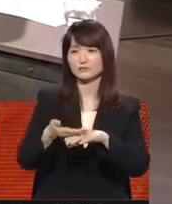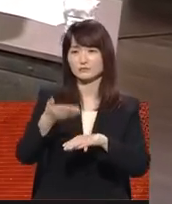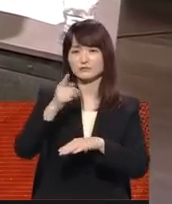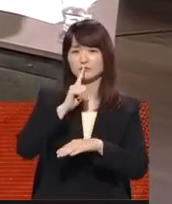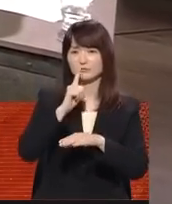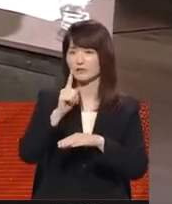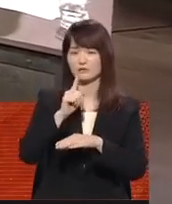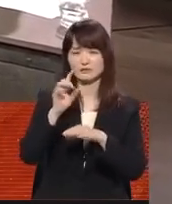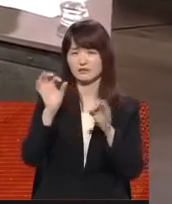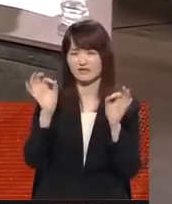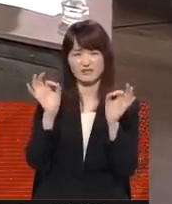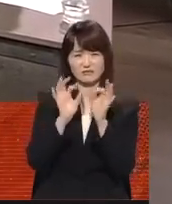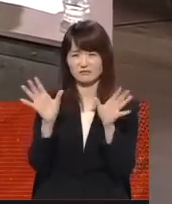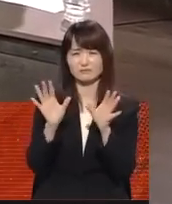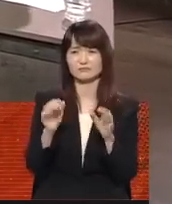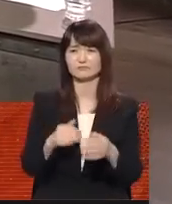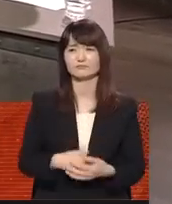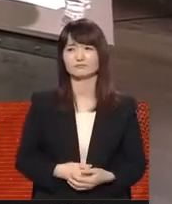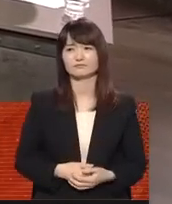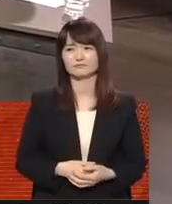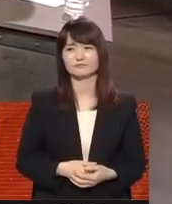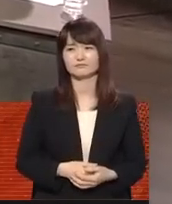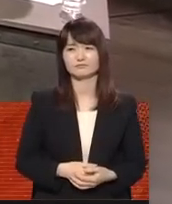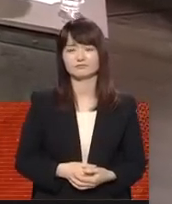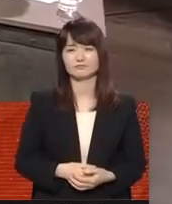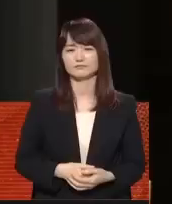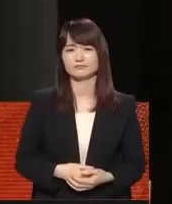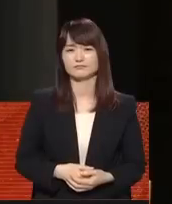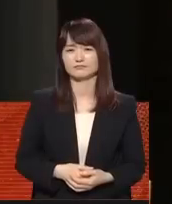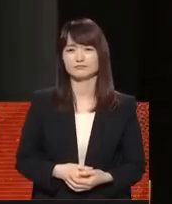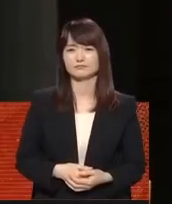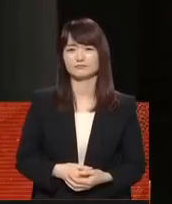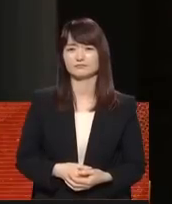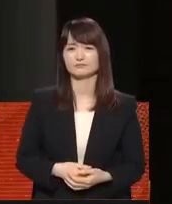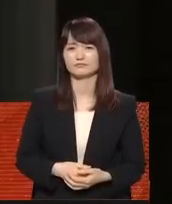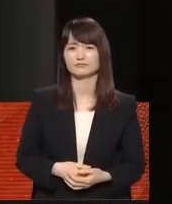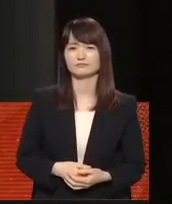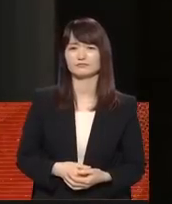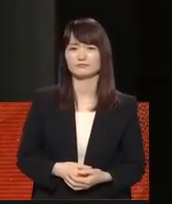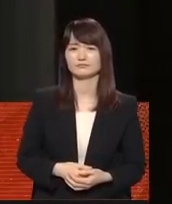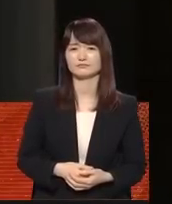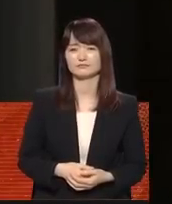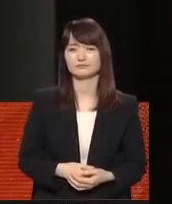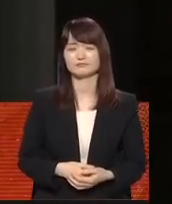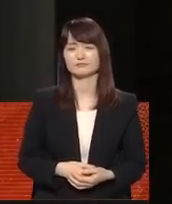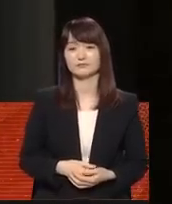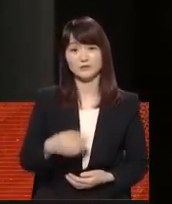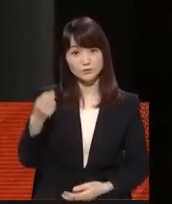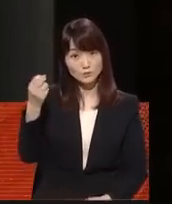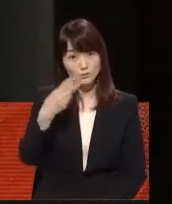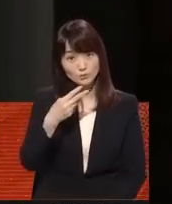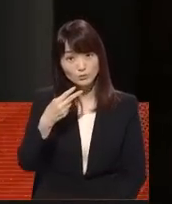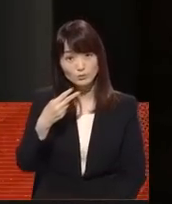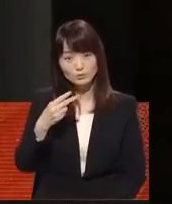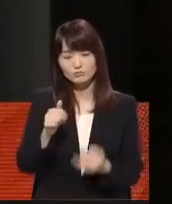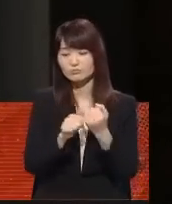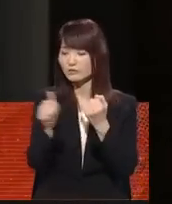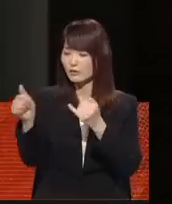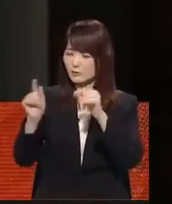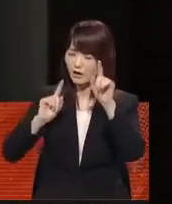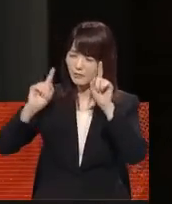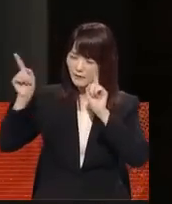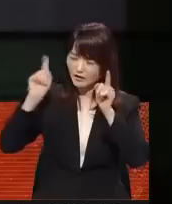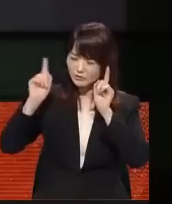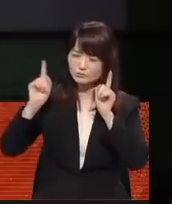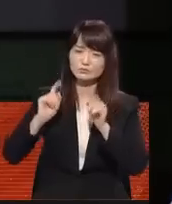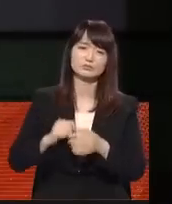말이 안 되죠 사실 아무튼 제가 이기자 또 또 백수가 됐어요 또